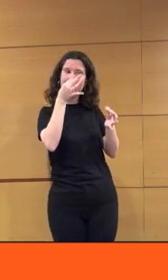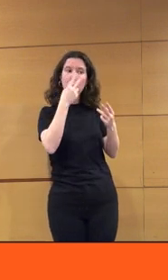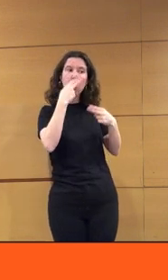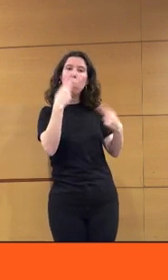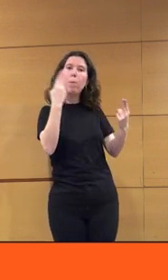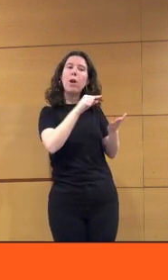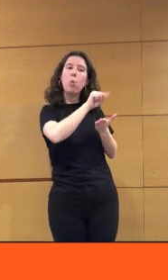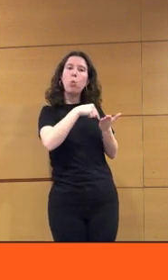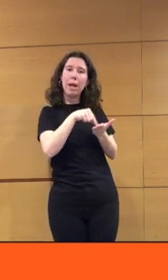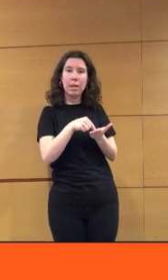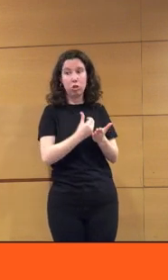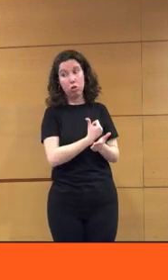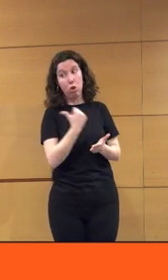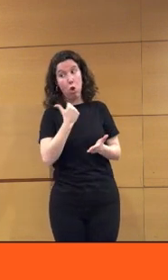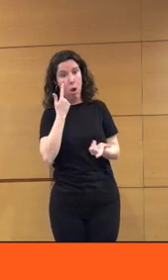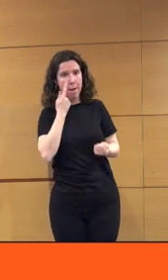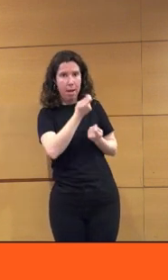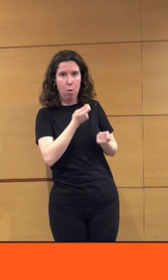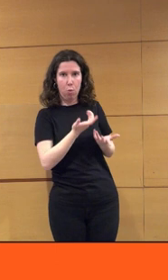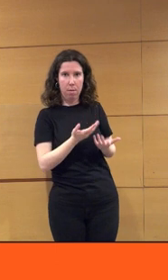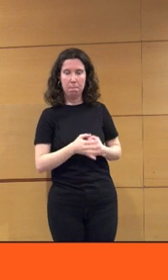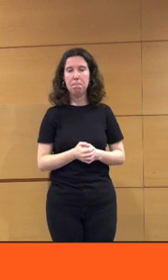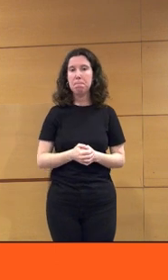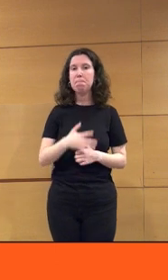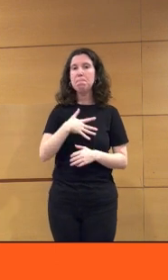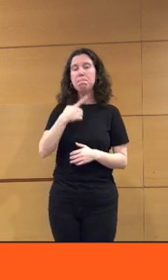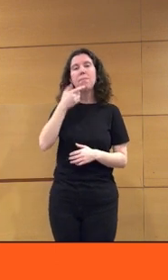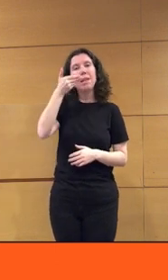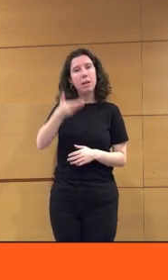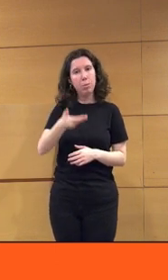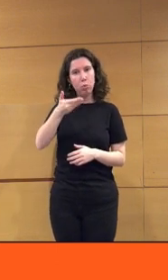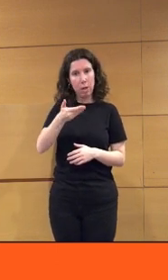Això és important, que estigui el compliment,